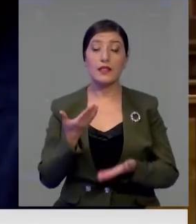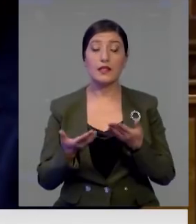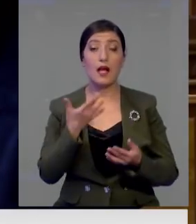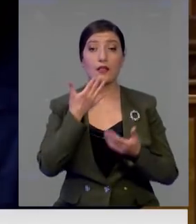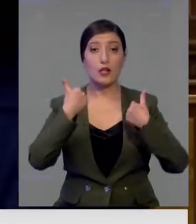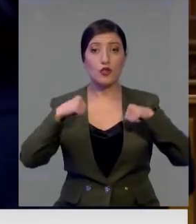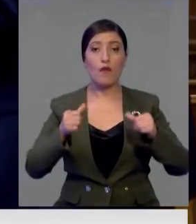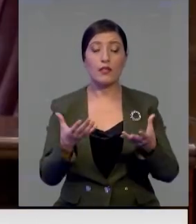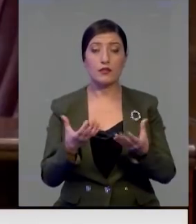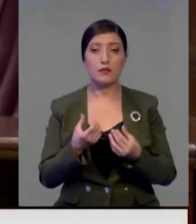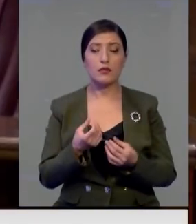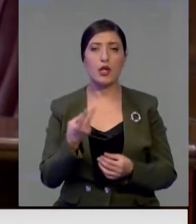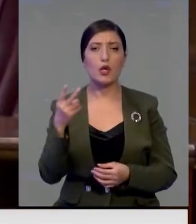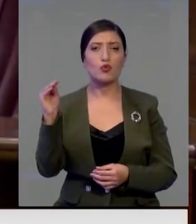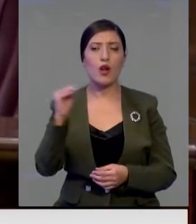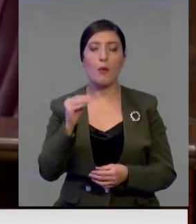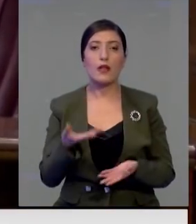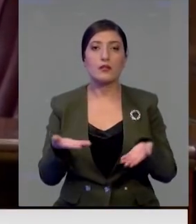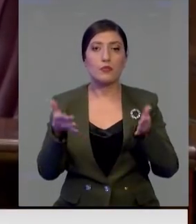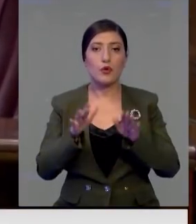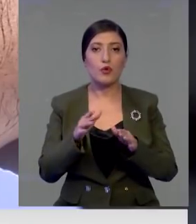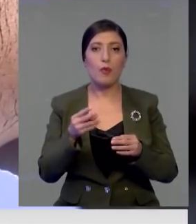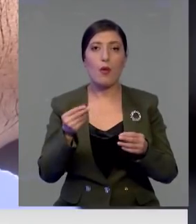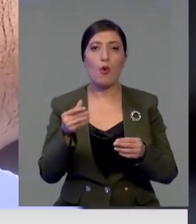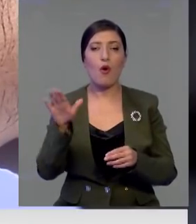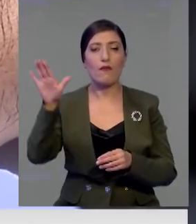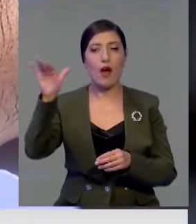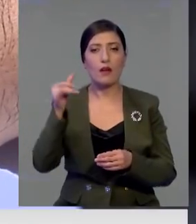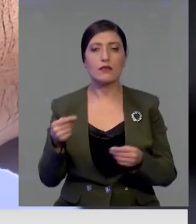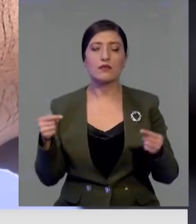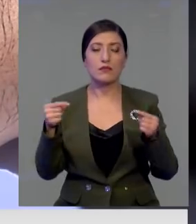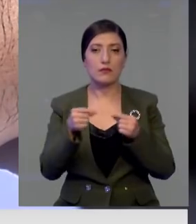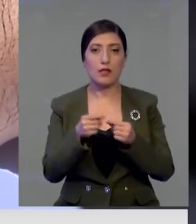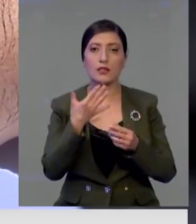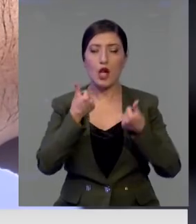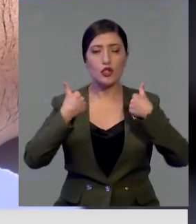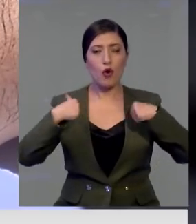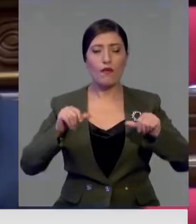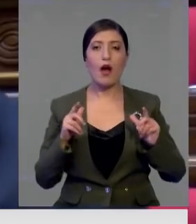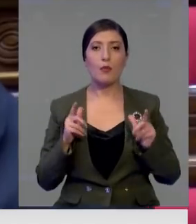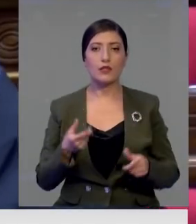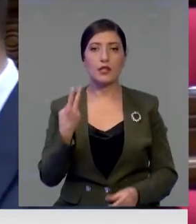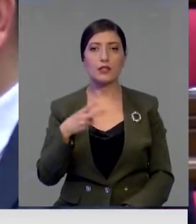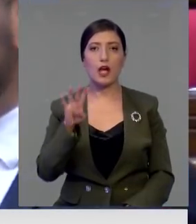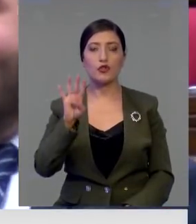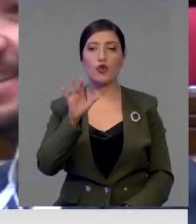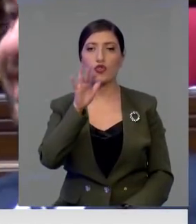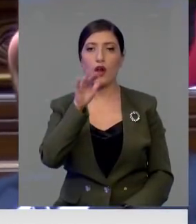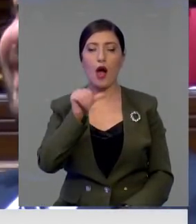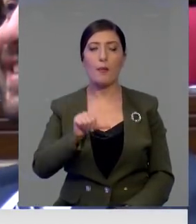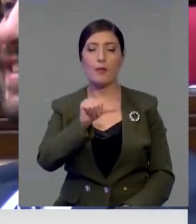երկու շաբաթ ունի ընդամենը, որ փողը ամբողջությամբ հասնի իրենց, իսկ խորհրդարանը կողմ է, որ 24 ժամում քննարկեն